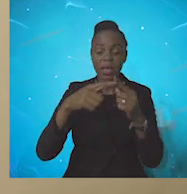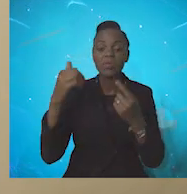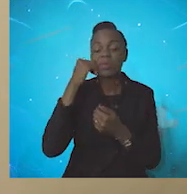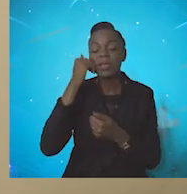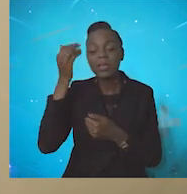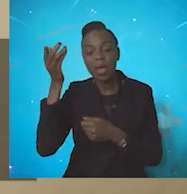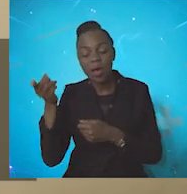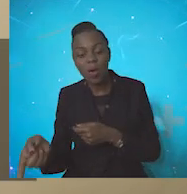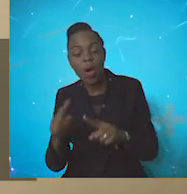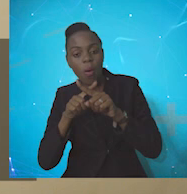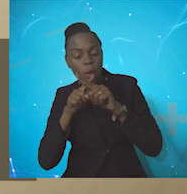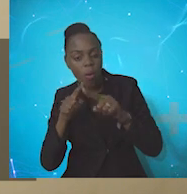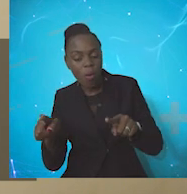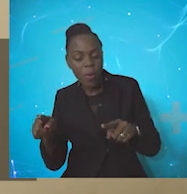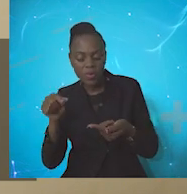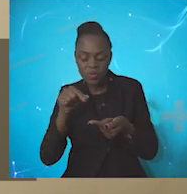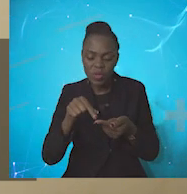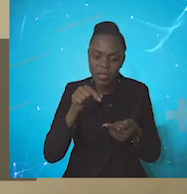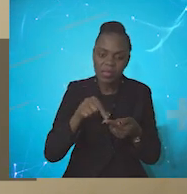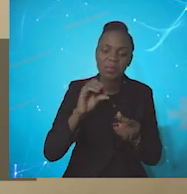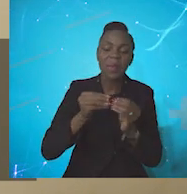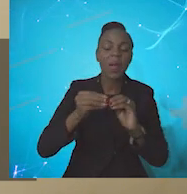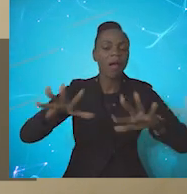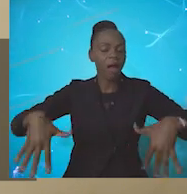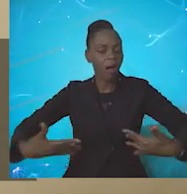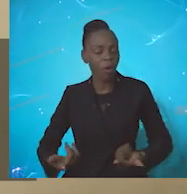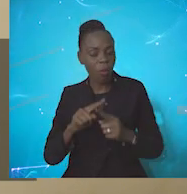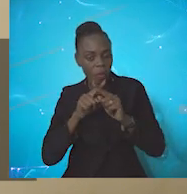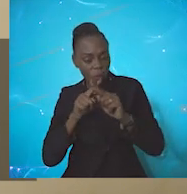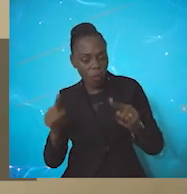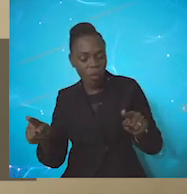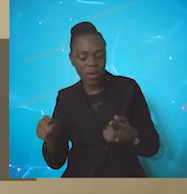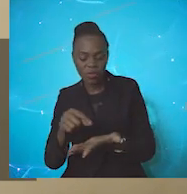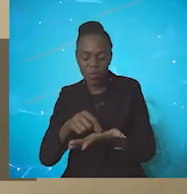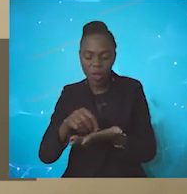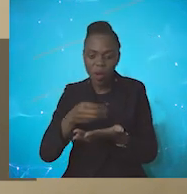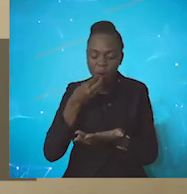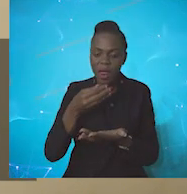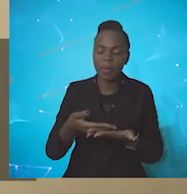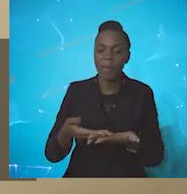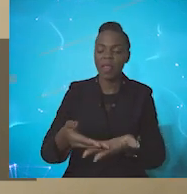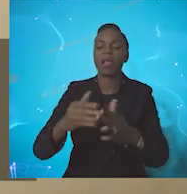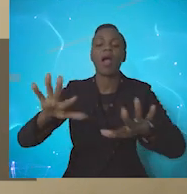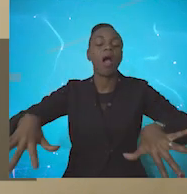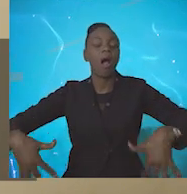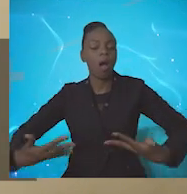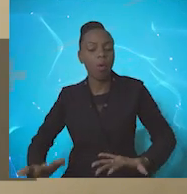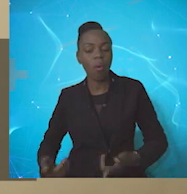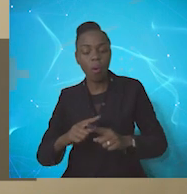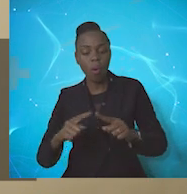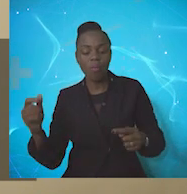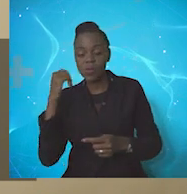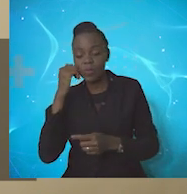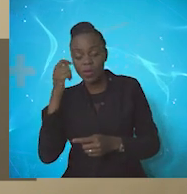matendawa komanso kuyeza kwake timayeza bwanji komanso timankhwala ambiso timapereka bwanji komanso patient